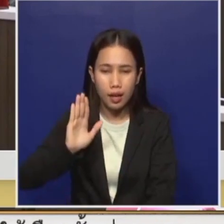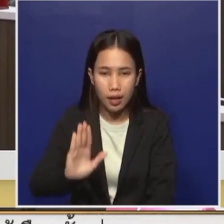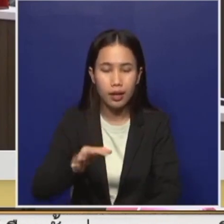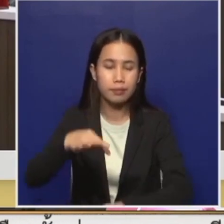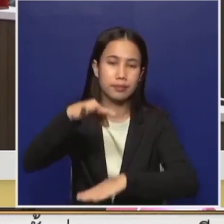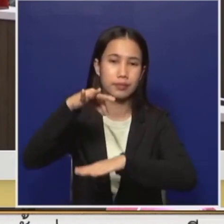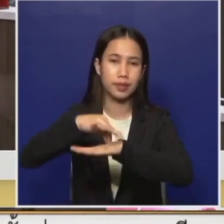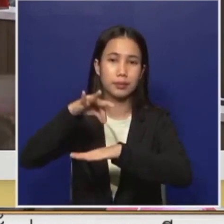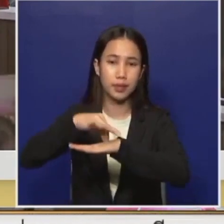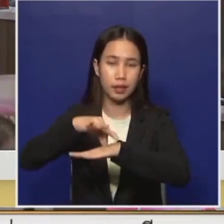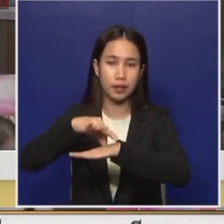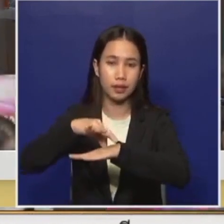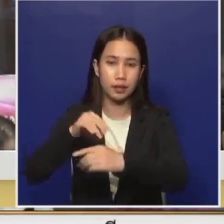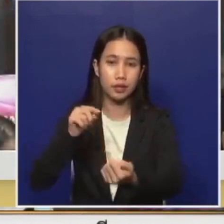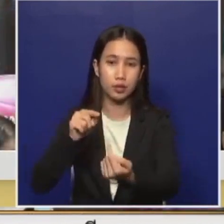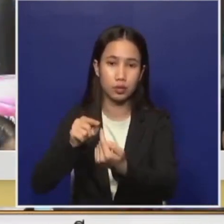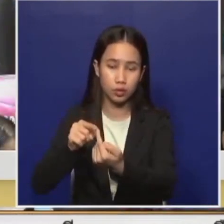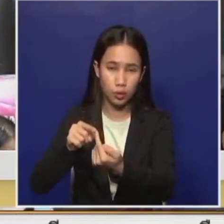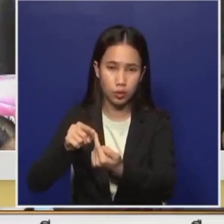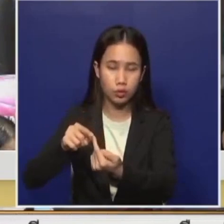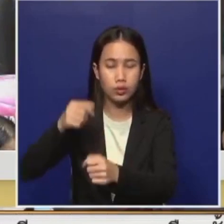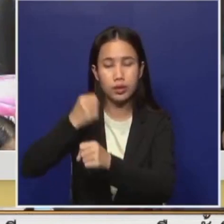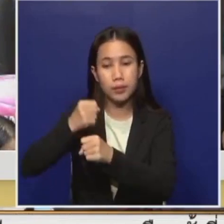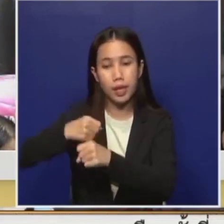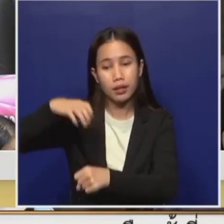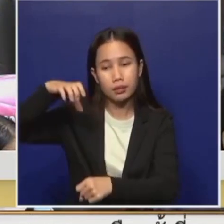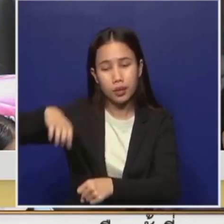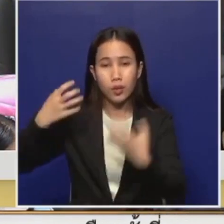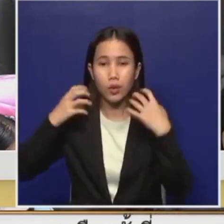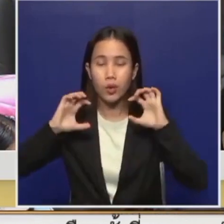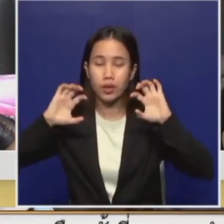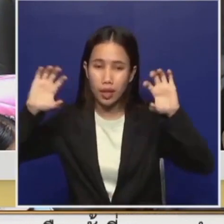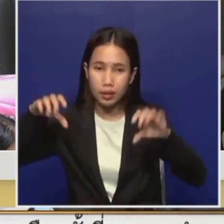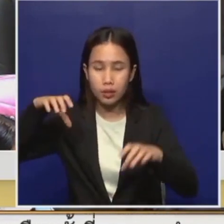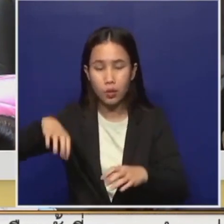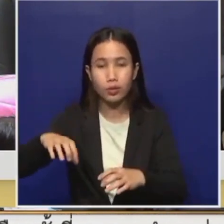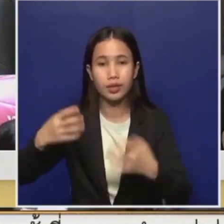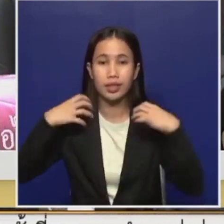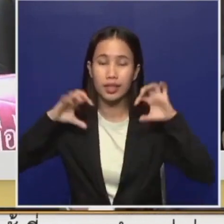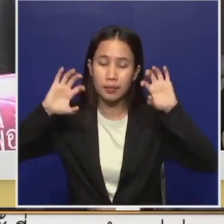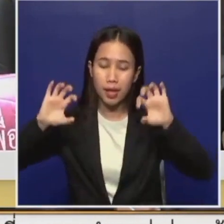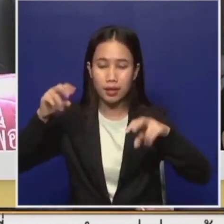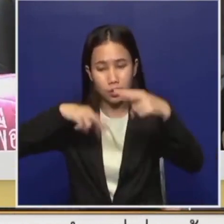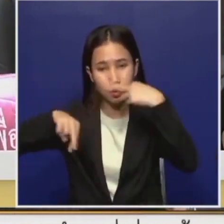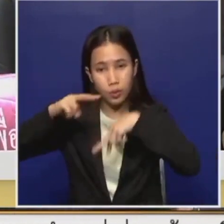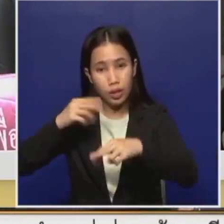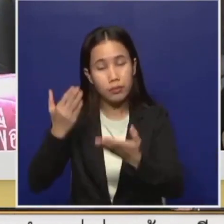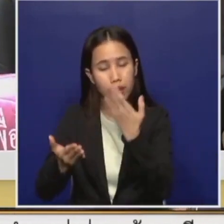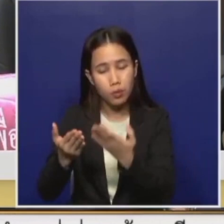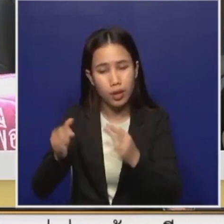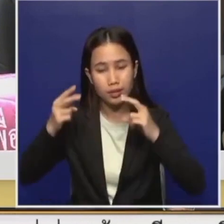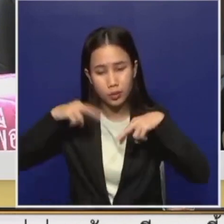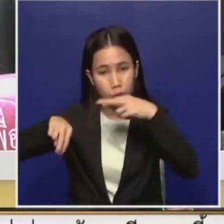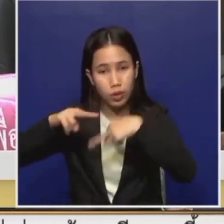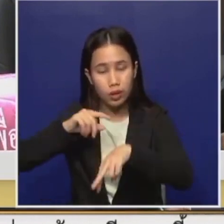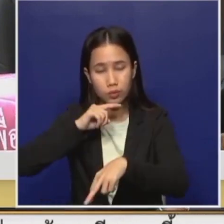ในหนวยงานของรัฐหรอองคกรกระชนที่รฐกำกบดูแลหรรศาษกิที่กำกดูแลนะ